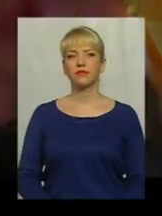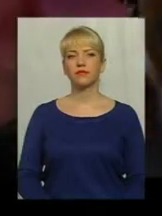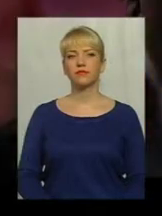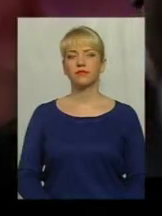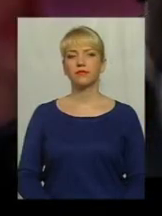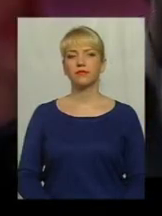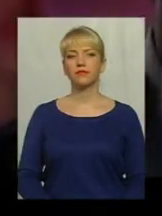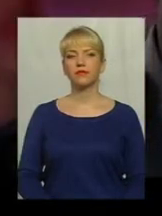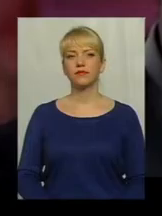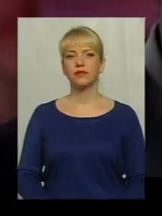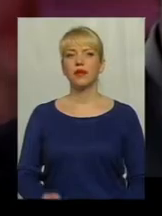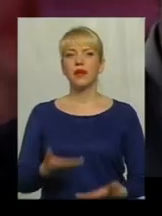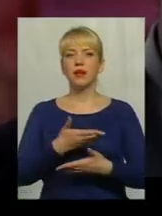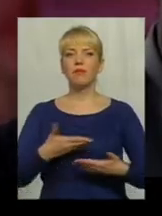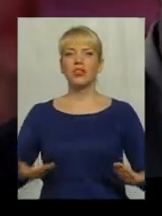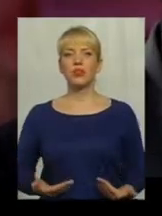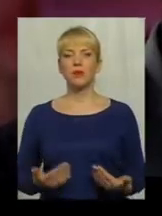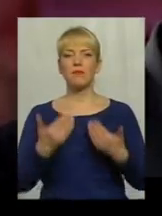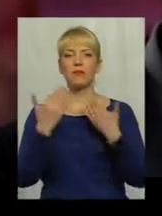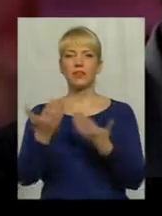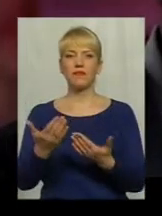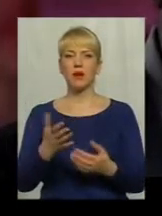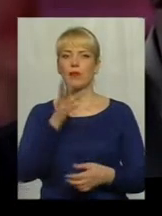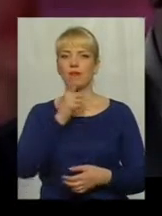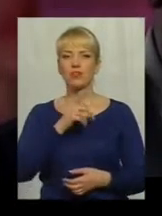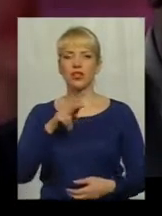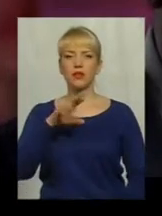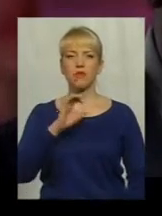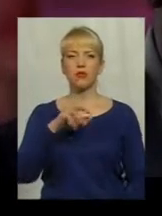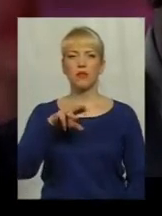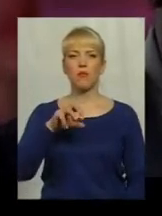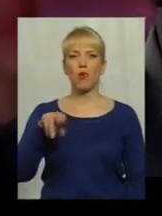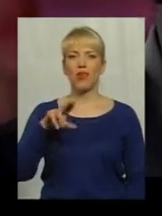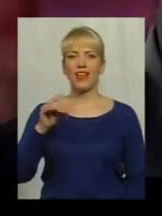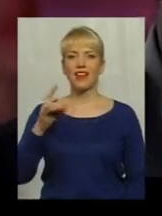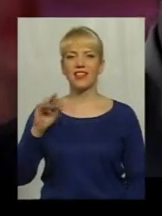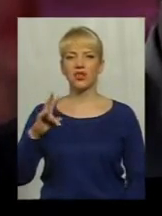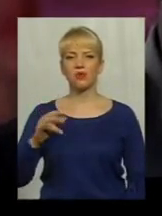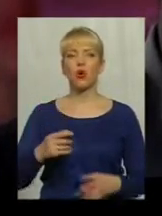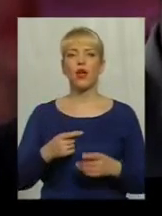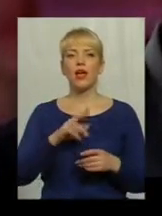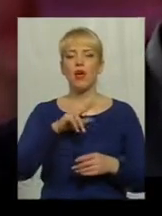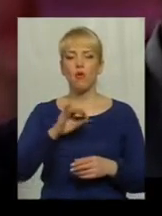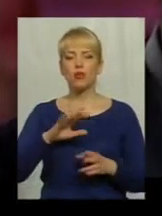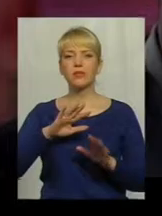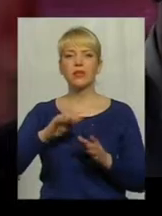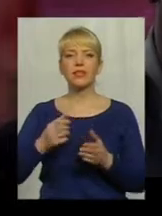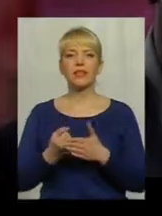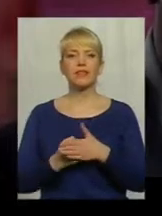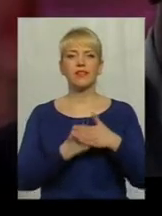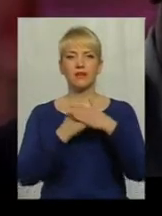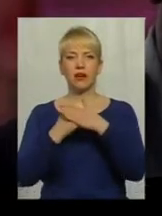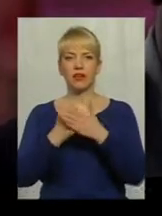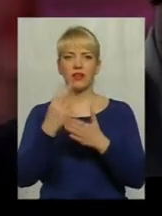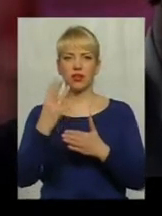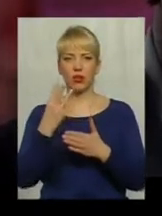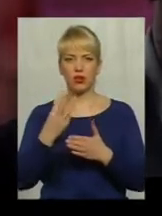Ми живемо з вами в час постмодернізму, і постмодернізм тримається на двох таких основних кітах.